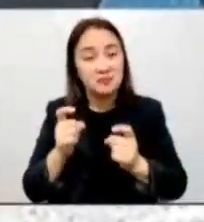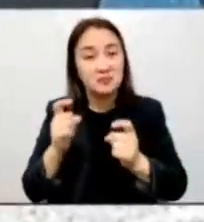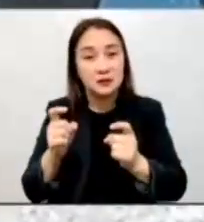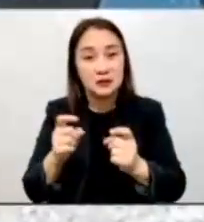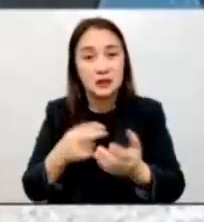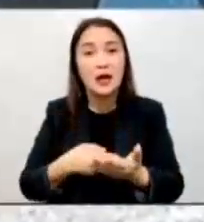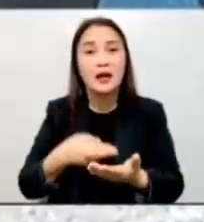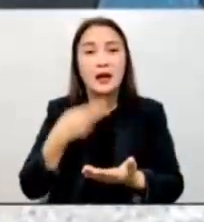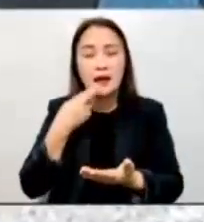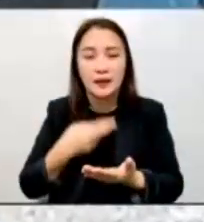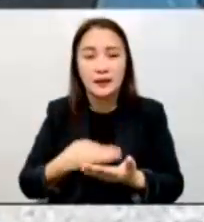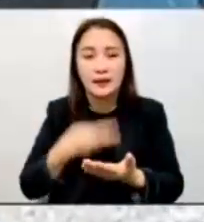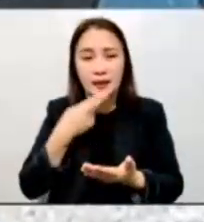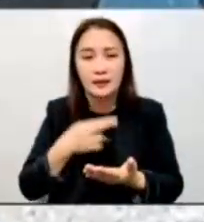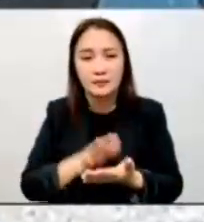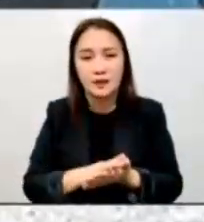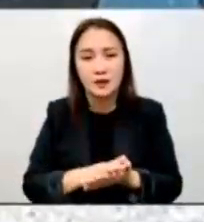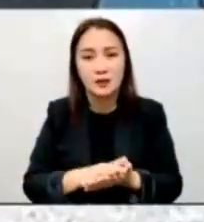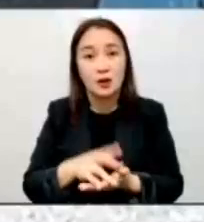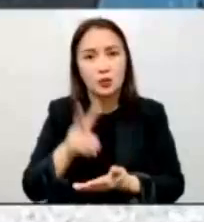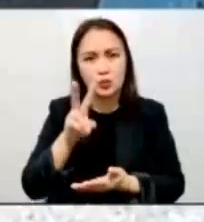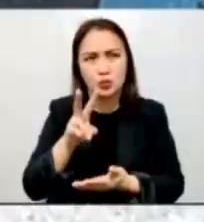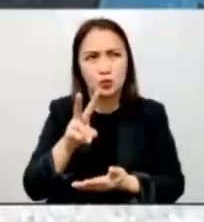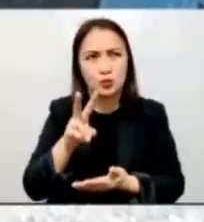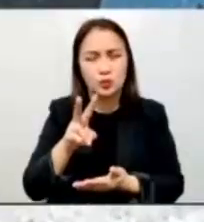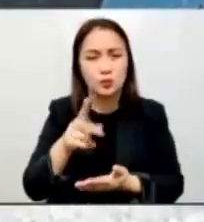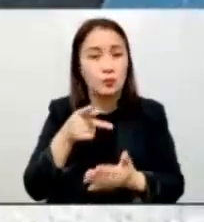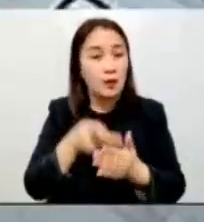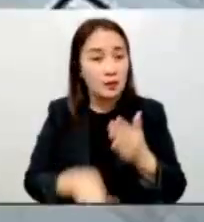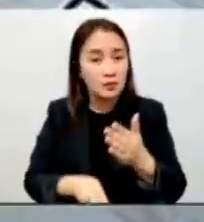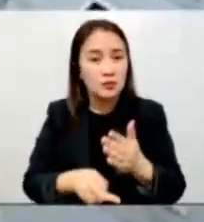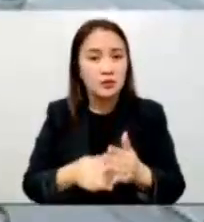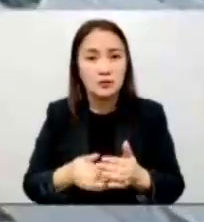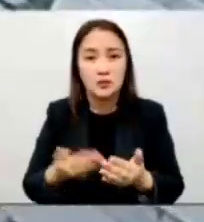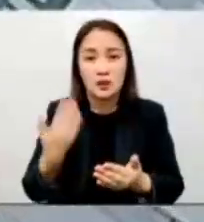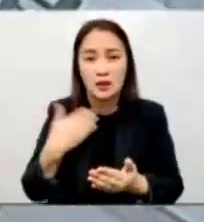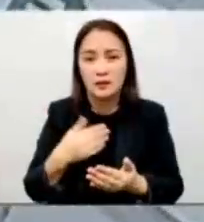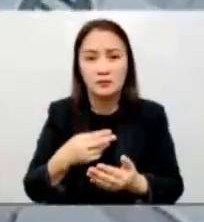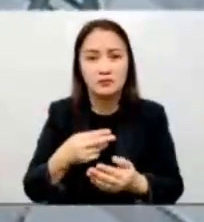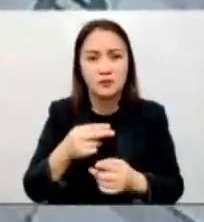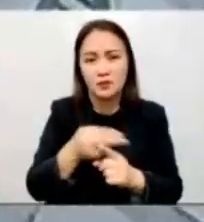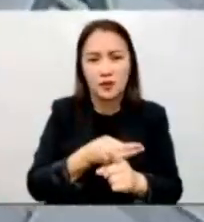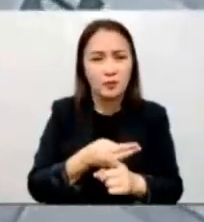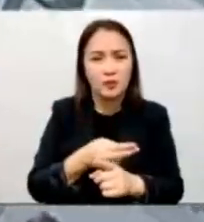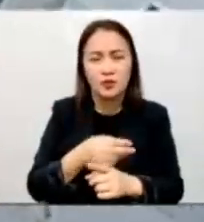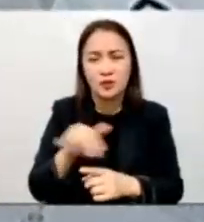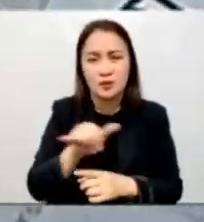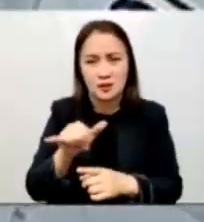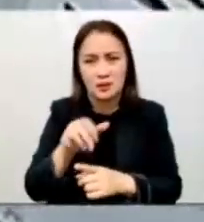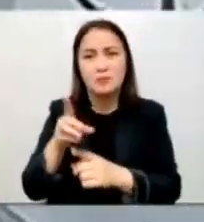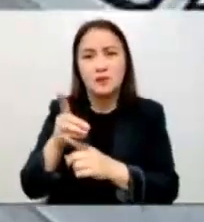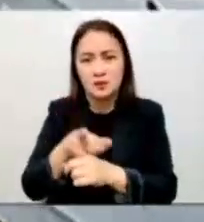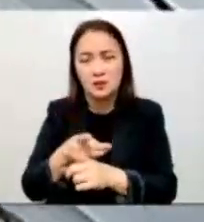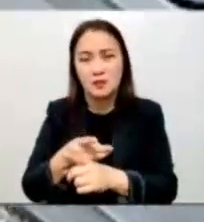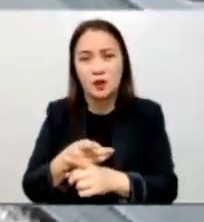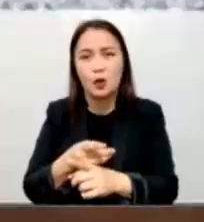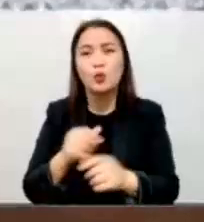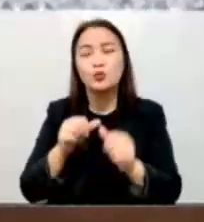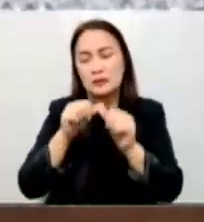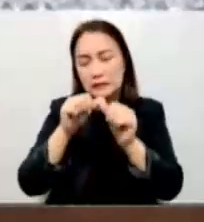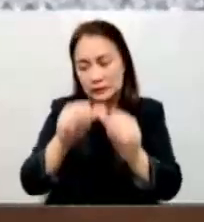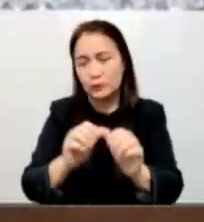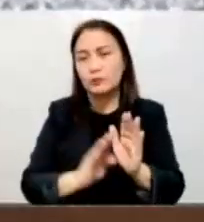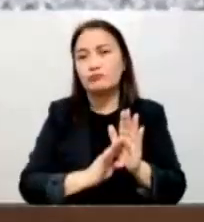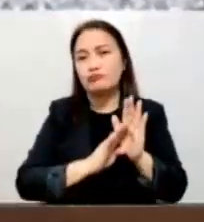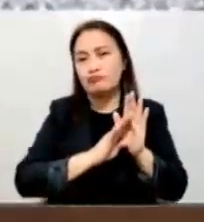kada kilong iminahal ng bigas mula Nobyembre hanggang noong Disyembre. Mukhang mananatili pa rin daw ang ganitong trend sa presyo ng bigas sa mga unang buwan